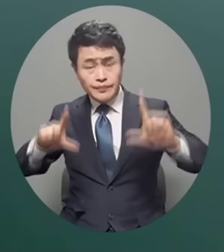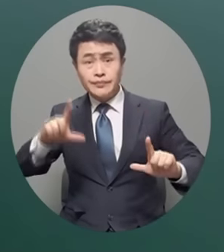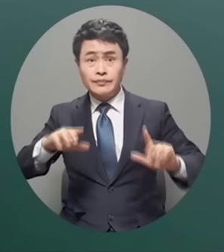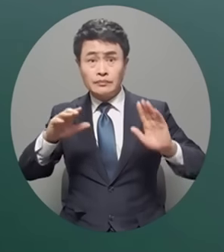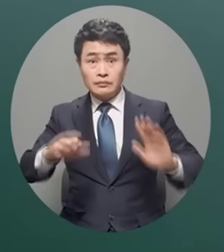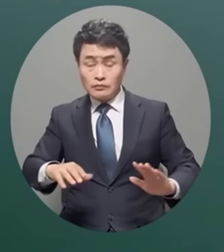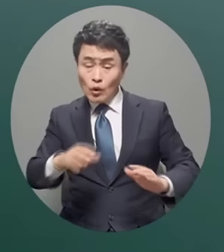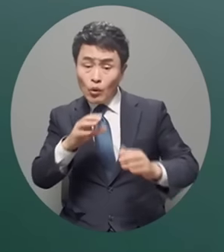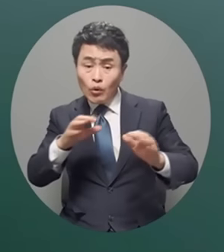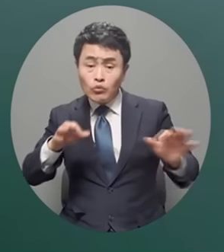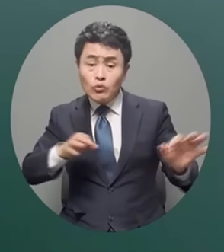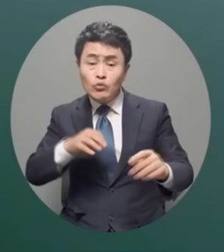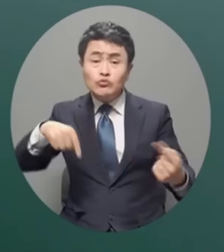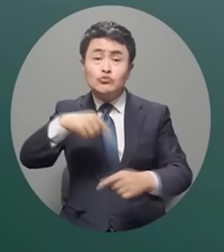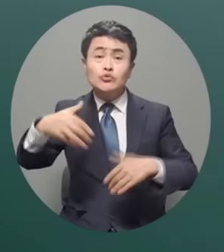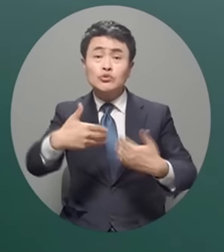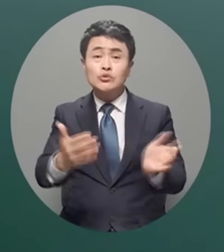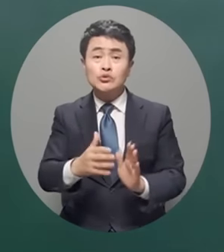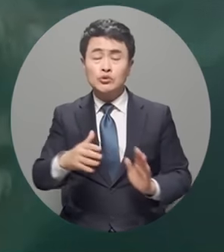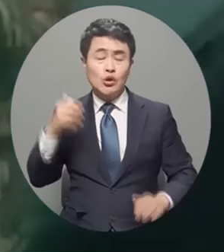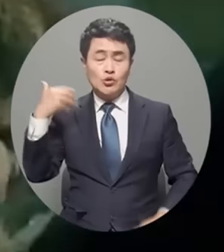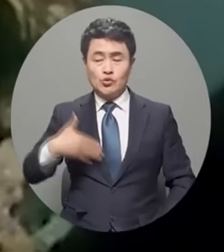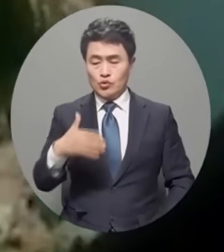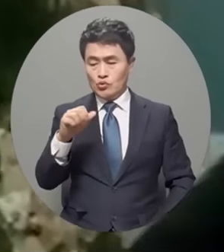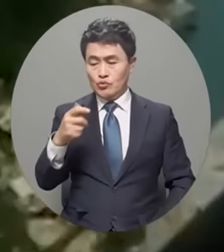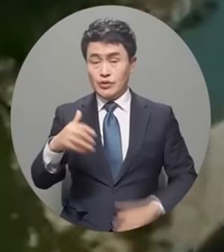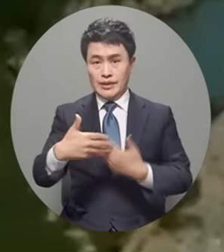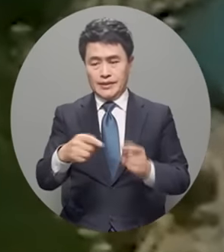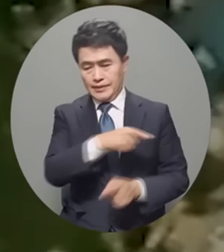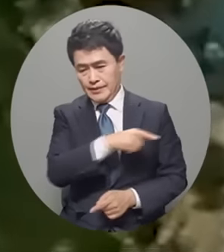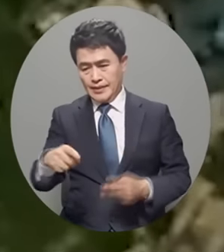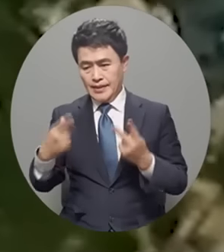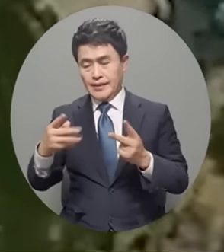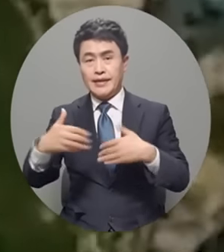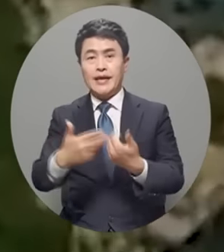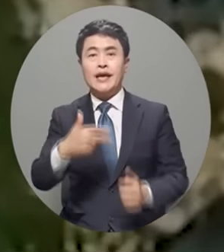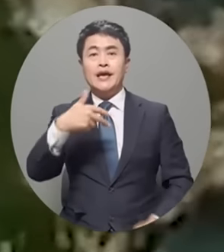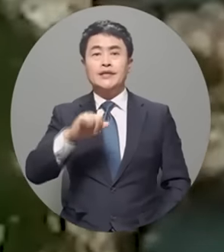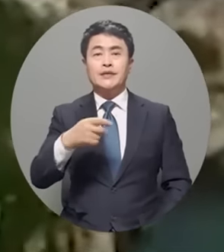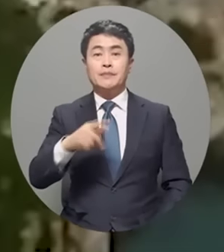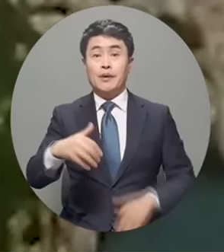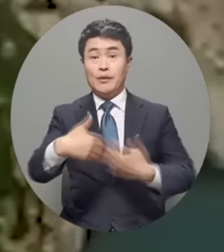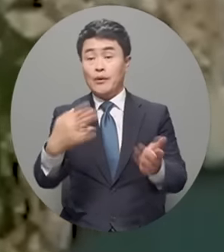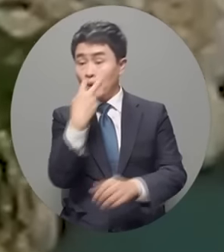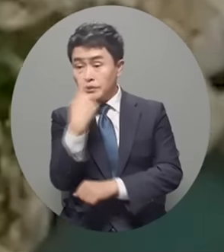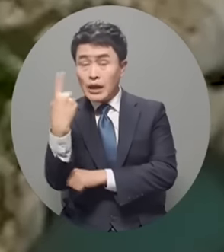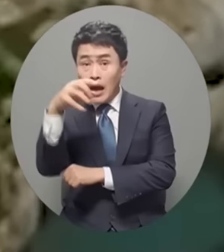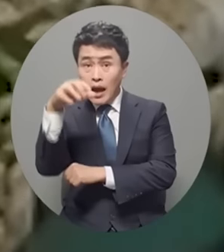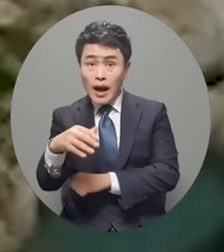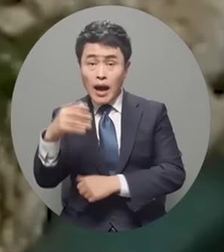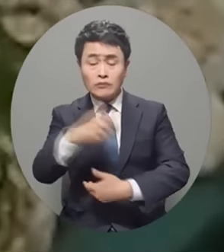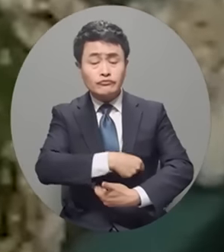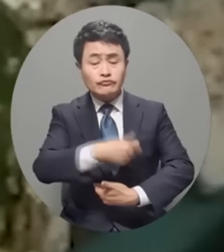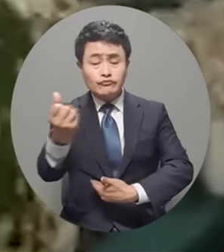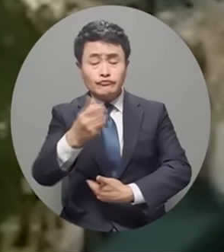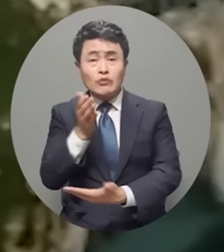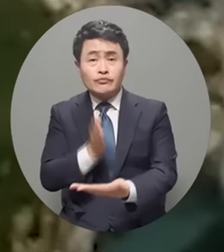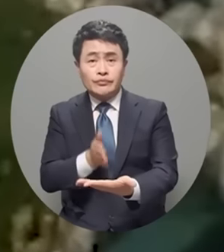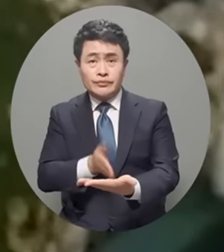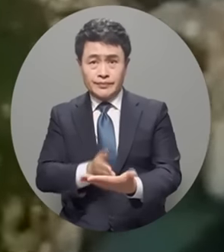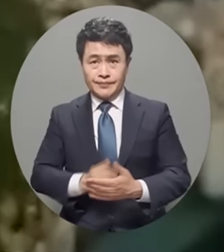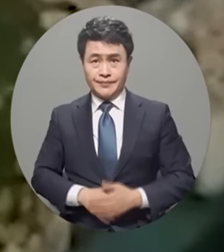계정 운영자는 중국 푸젠성에서 약 2km 떨어진 대만 진먼섬 마산관측소 상공에 전단을 떨어뜨렸다고